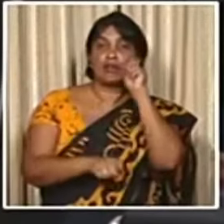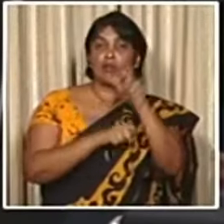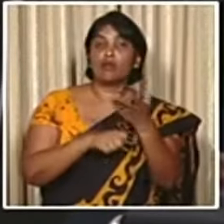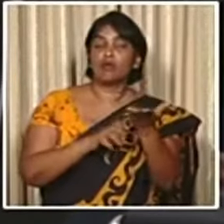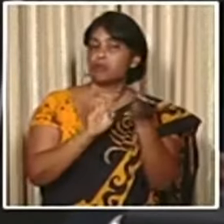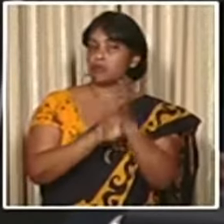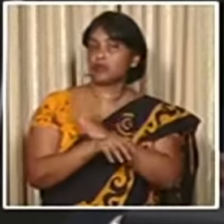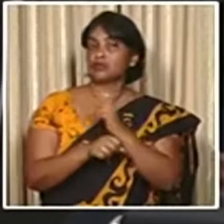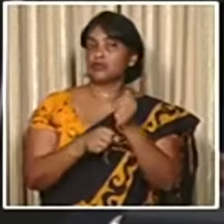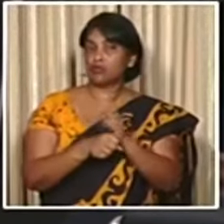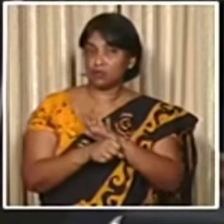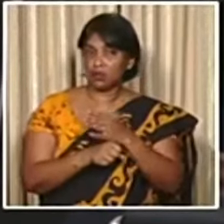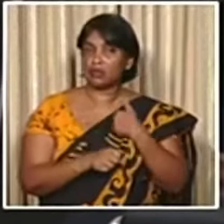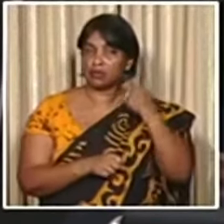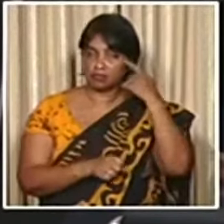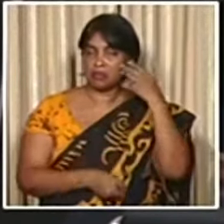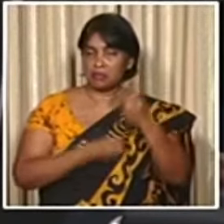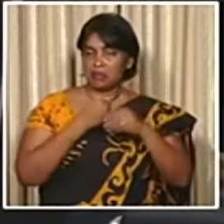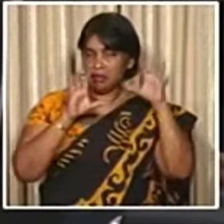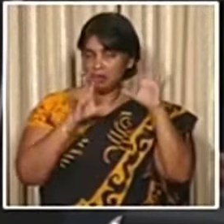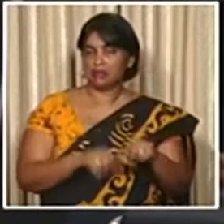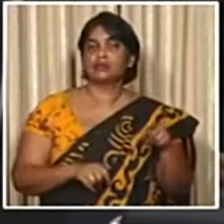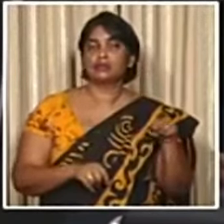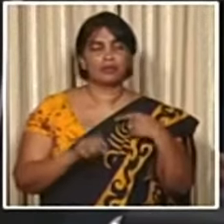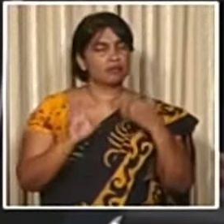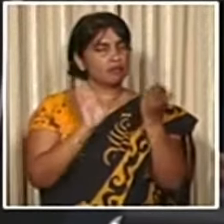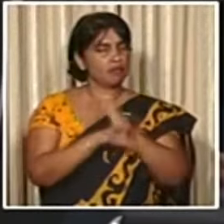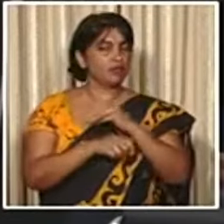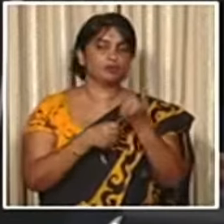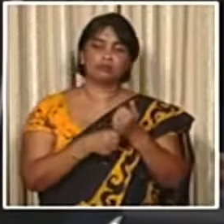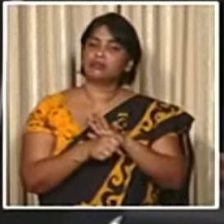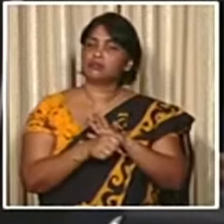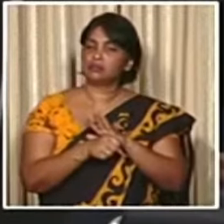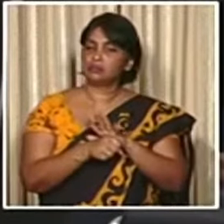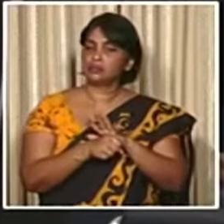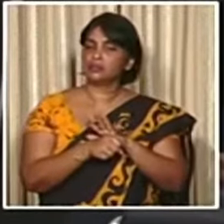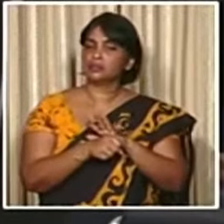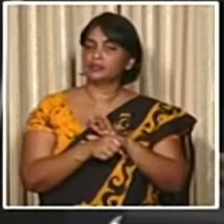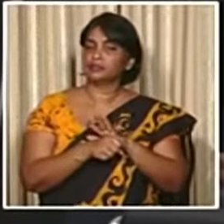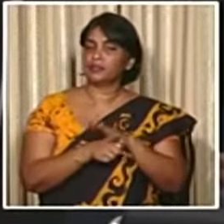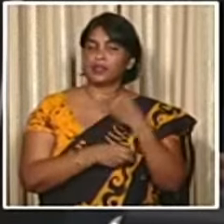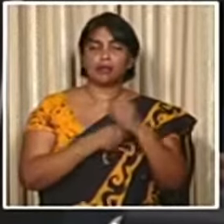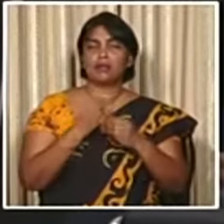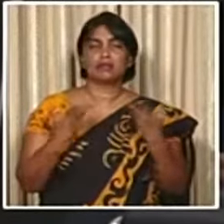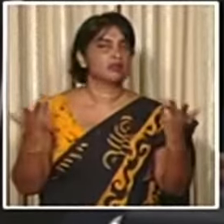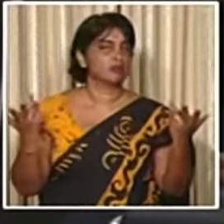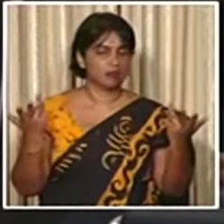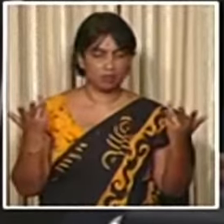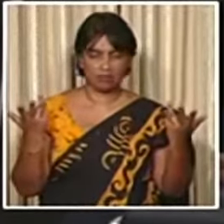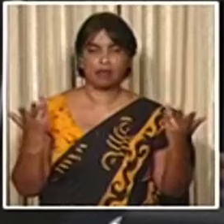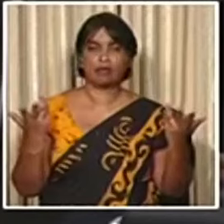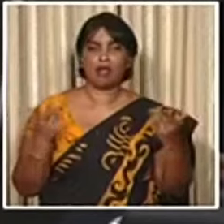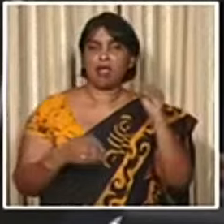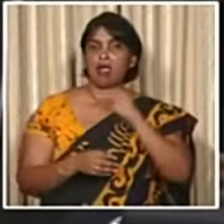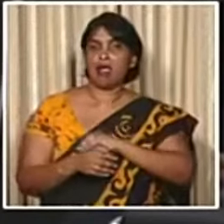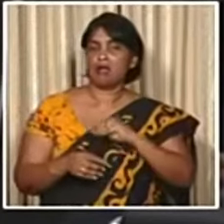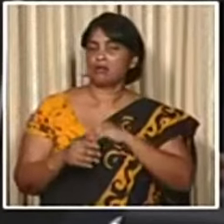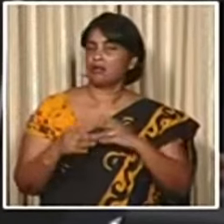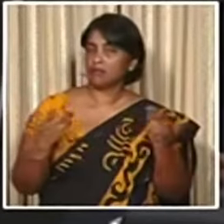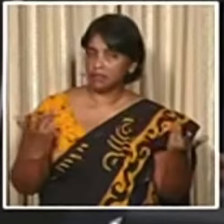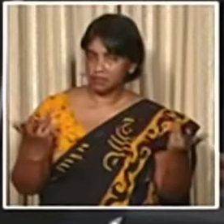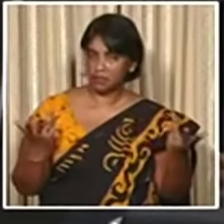කාලේ මම දන්න ව්‍යවසායකයෝ ඉන්නවා. පහුගිය කොවිඩ් කාලේ ව්‍යාපාර නැහැ. ආදායම්